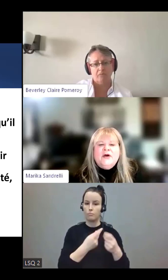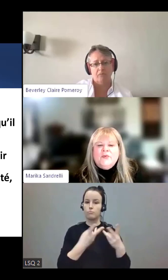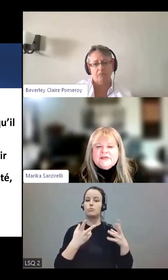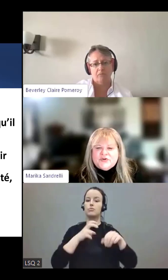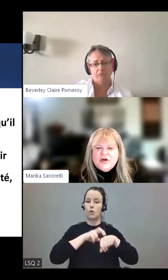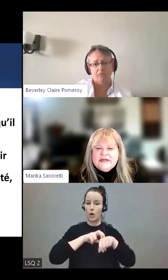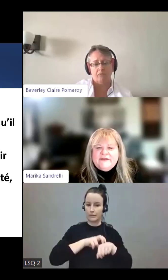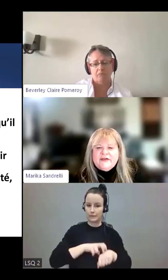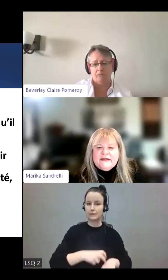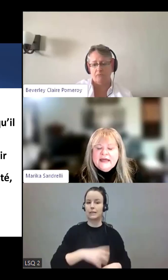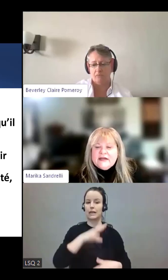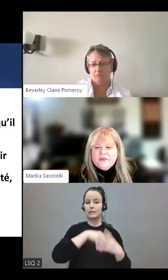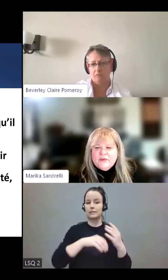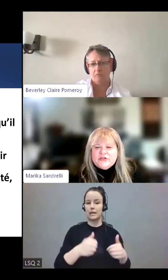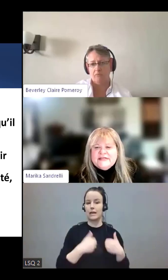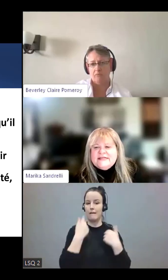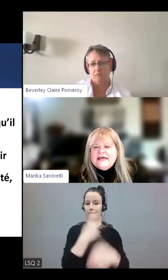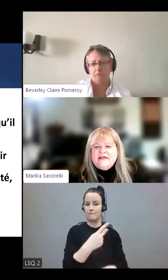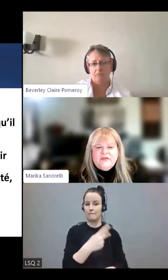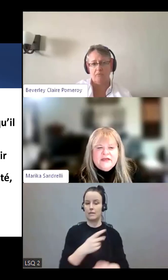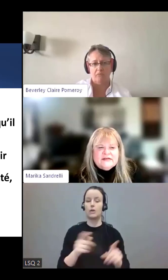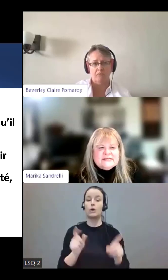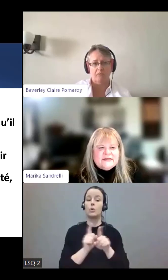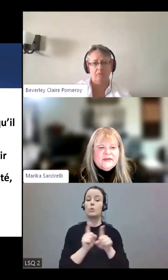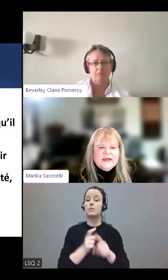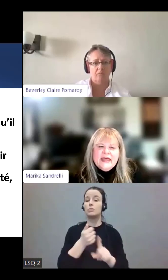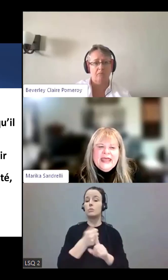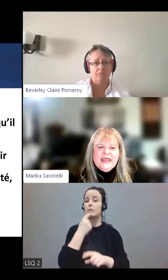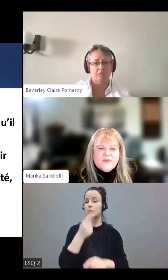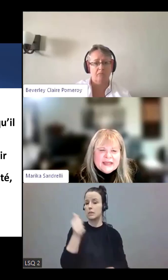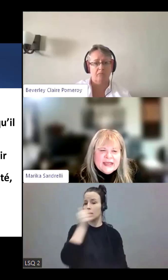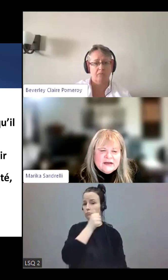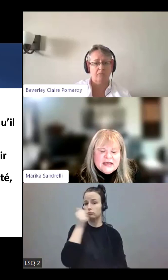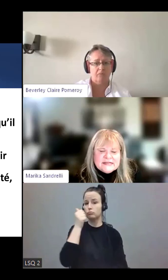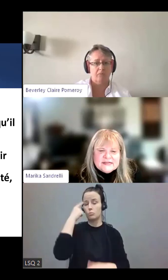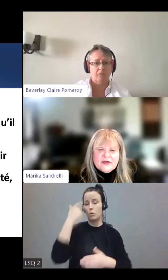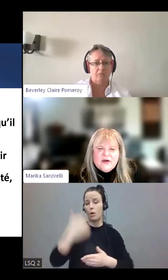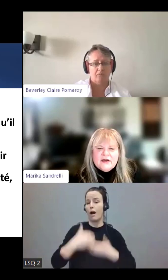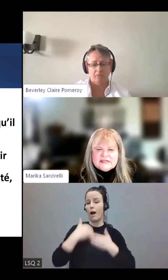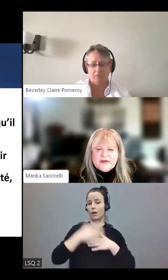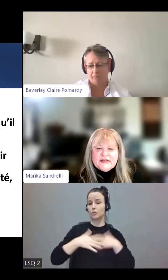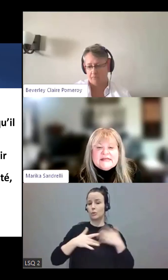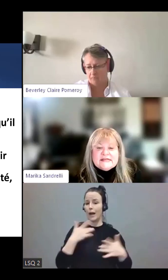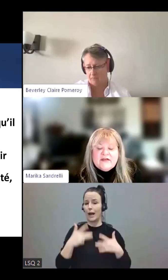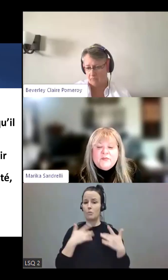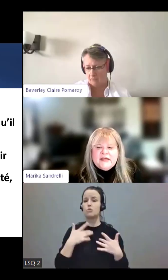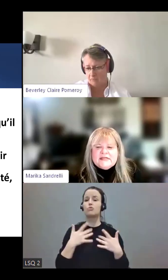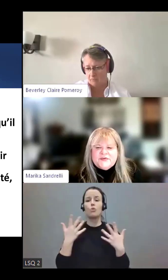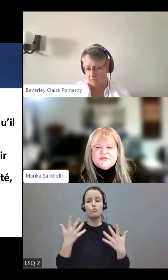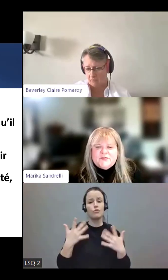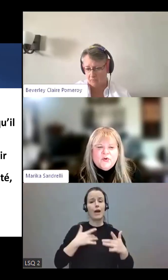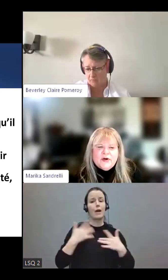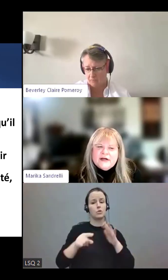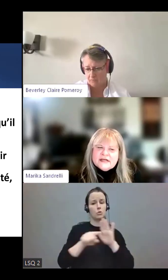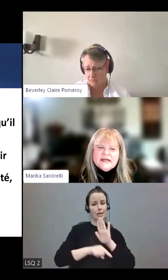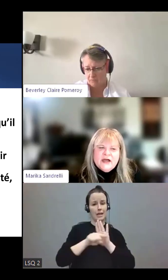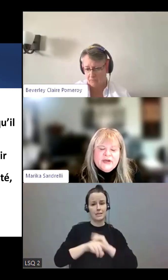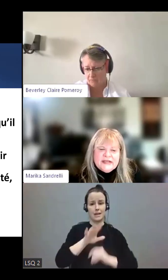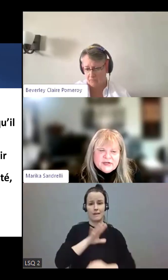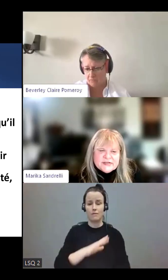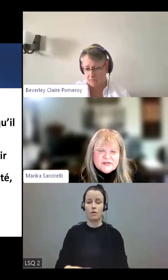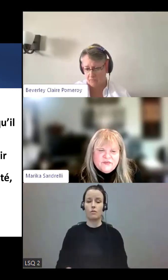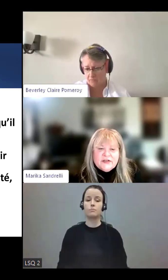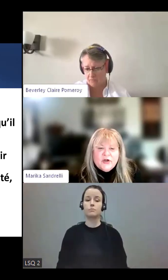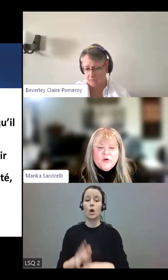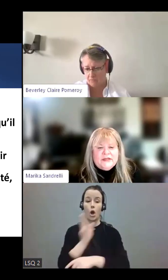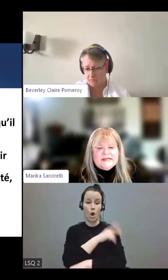pour l'aider à composer avec ses émotions fortement négatives. Il reconnaît que l'hôpital est un espace sûr où obtenir de l'aide quand il commence à